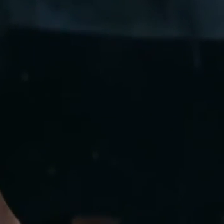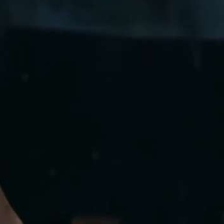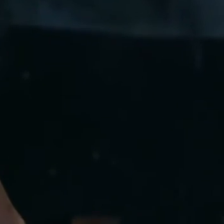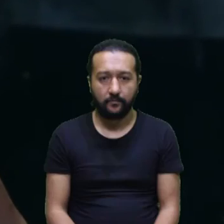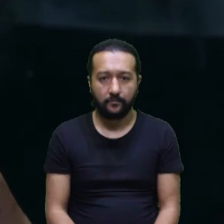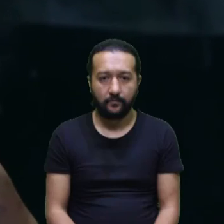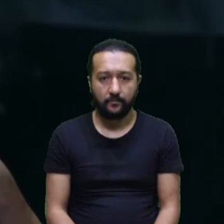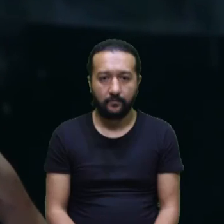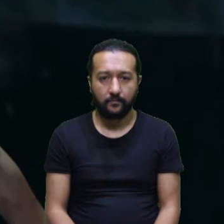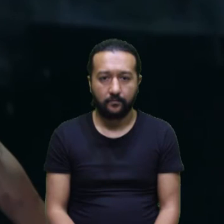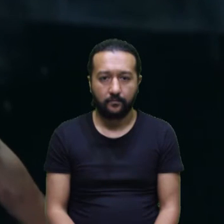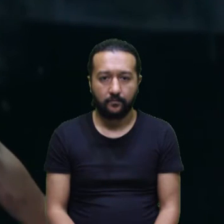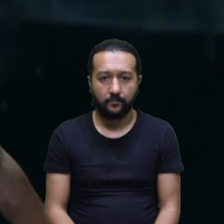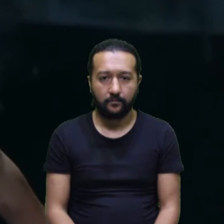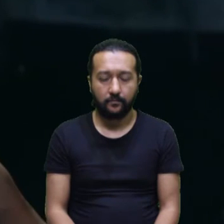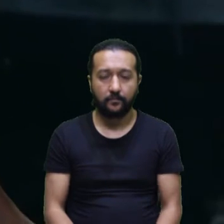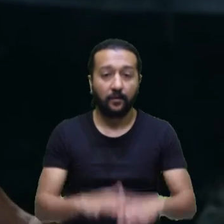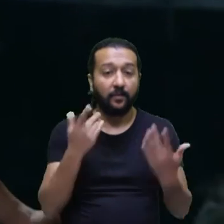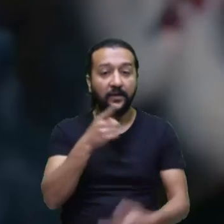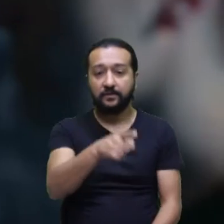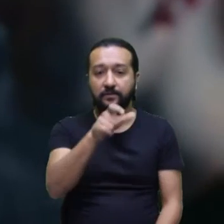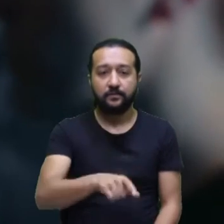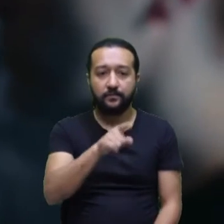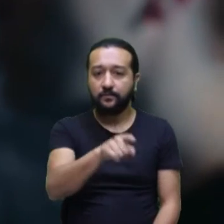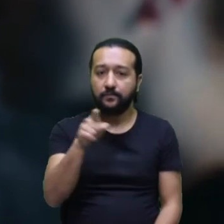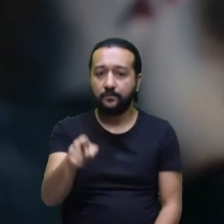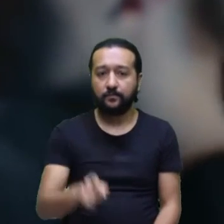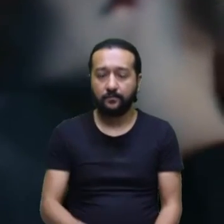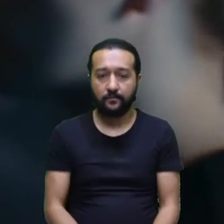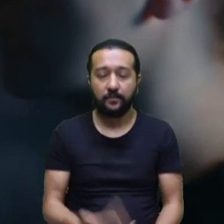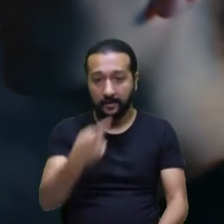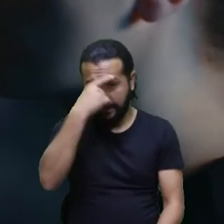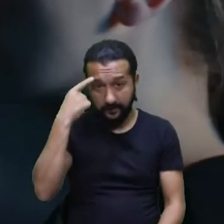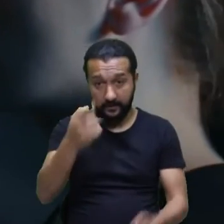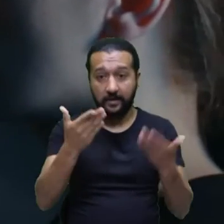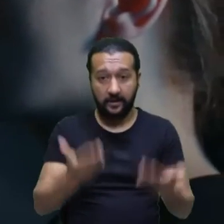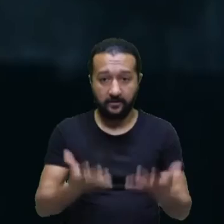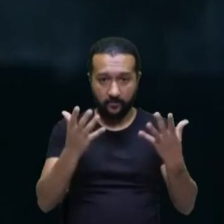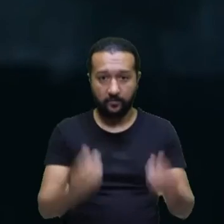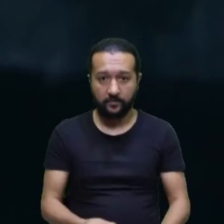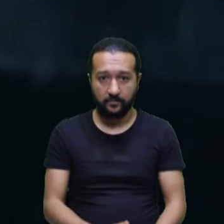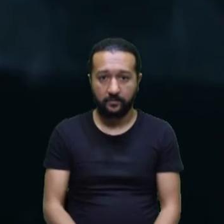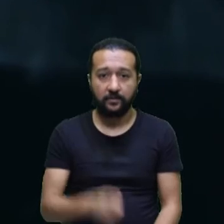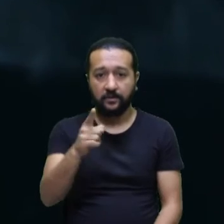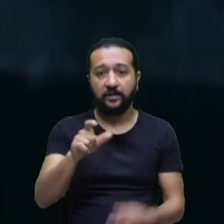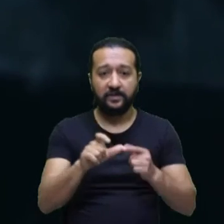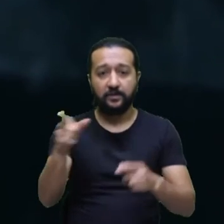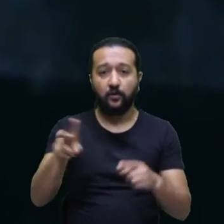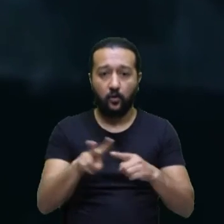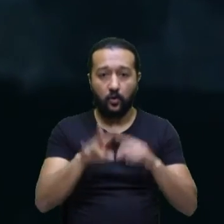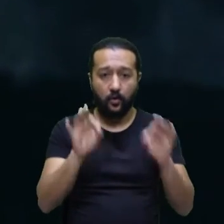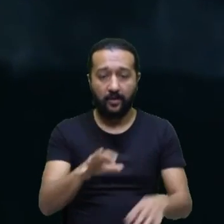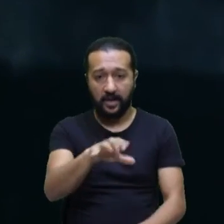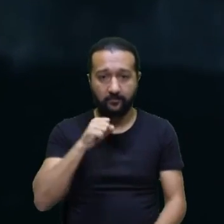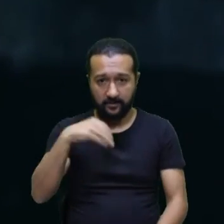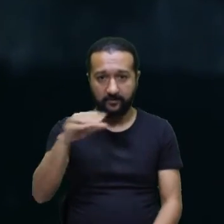alaycı bakarak ellerini iki yana açtı. Peki ya siz? Kaderinize razı mı olacaksınız? Çedit köleleri olarak böyle